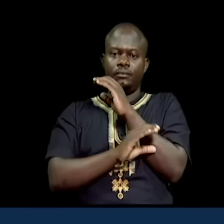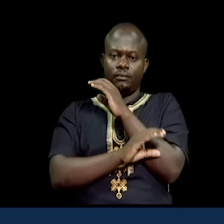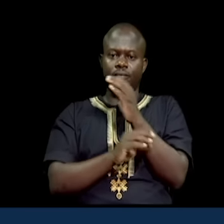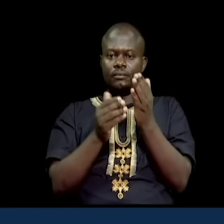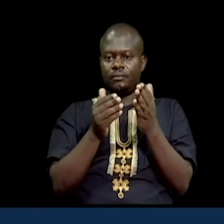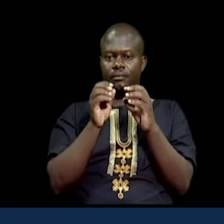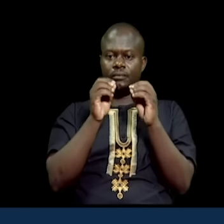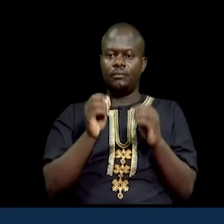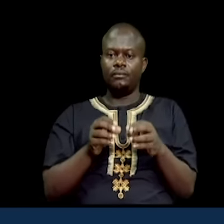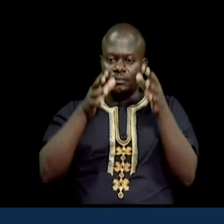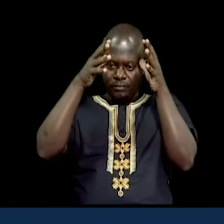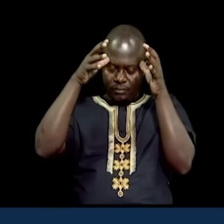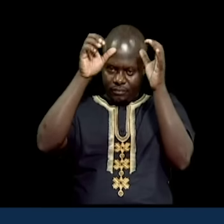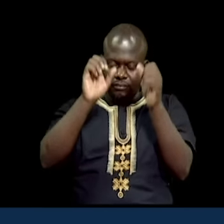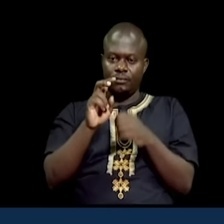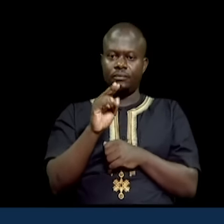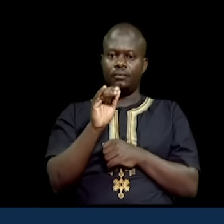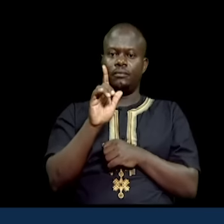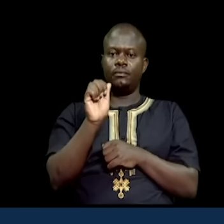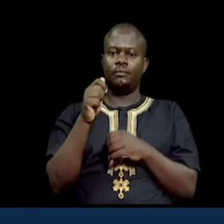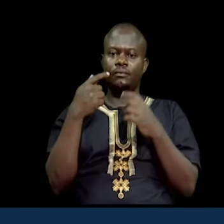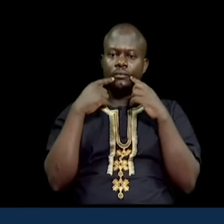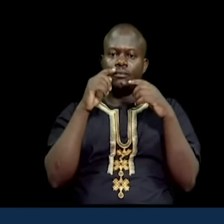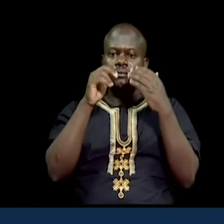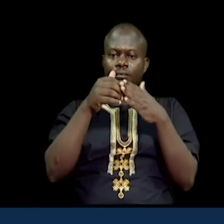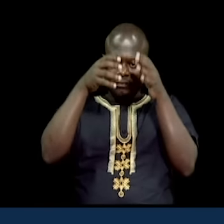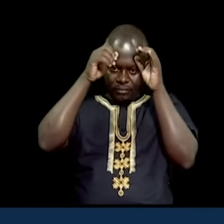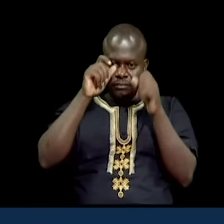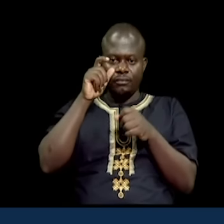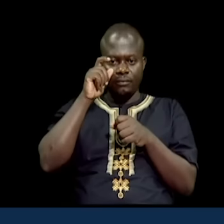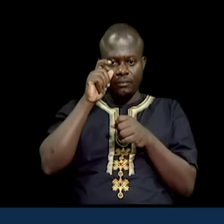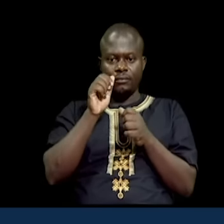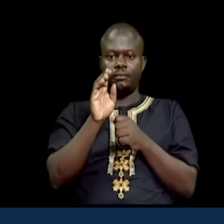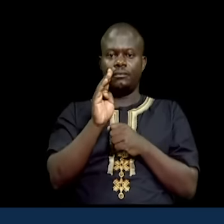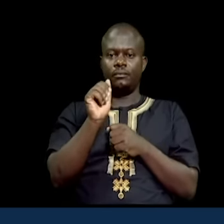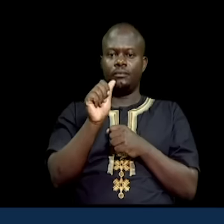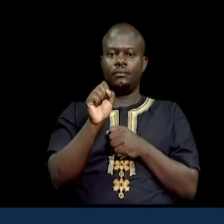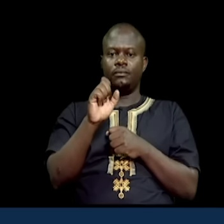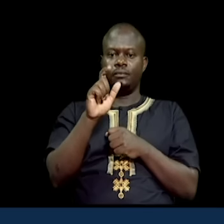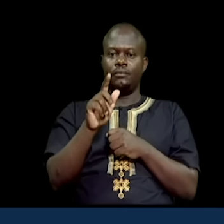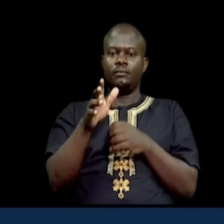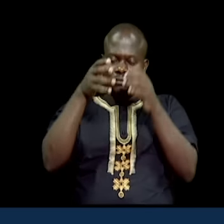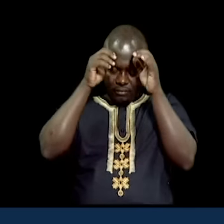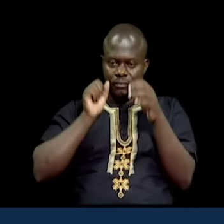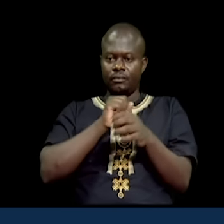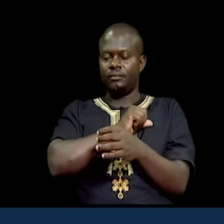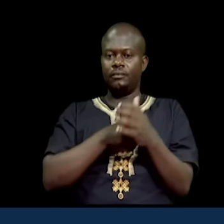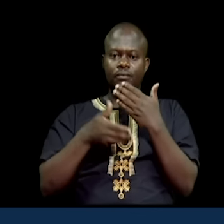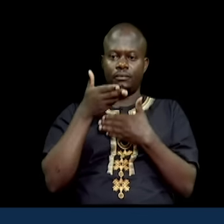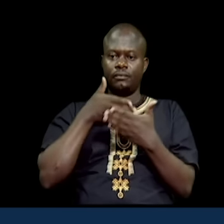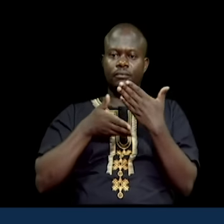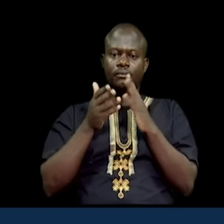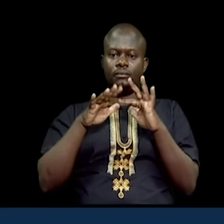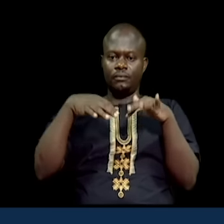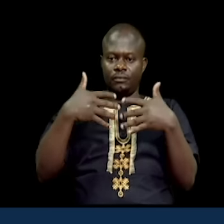Ibiro by'umukuru w'igihugu Village Urugwiro byatangaje ko Perezida Kagame na Bassirou Diomaye Faye Perezida wa Senegal baganiriye ku buryo